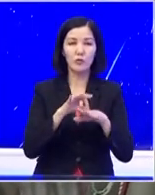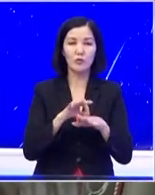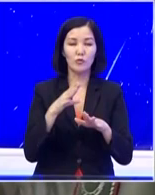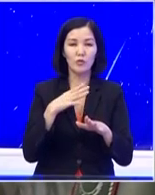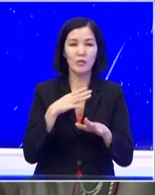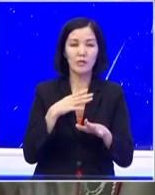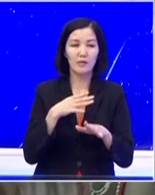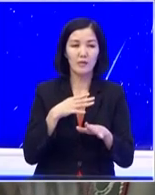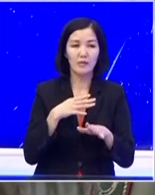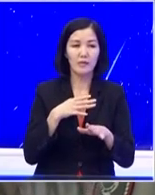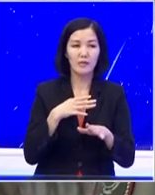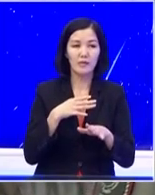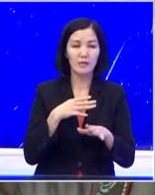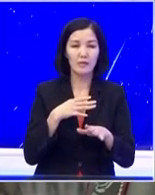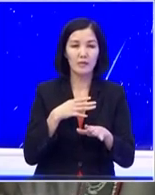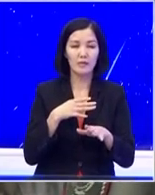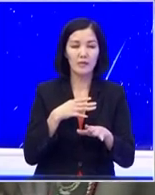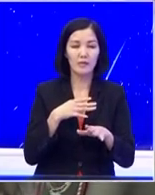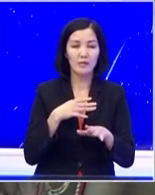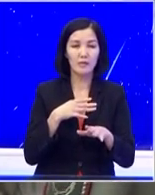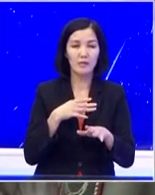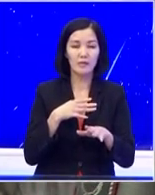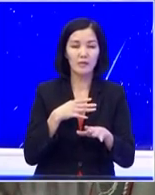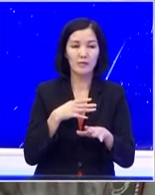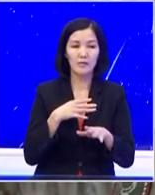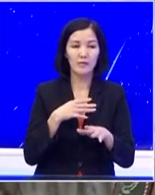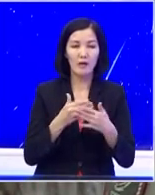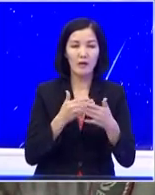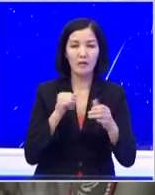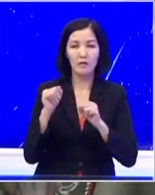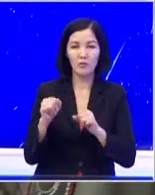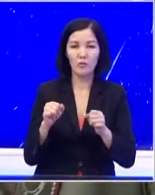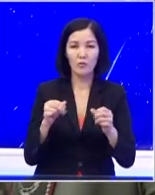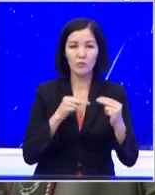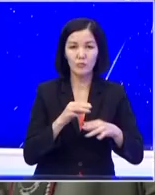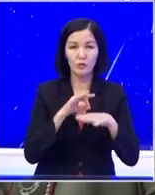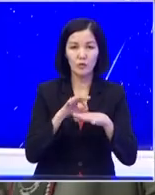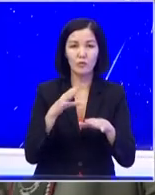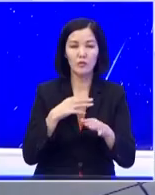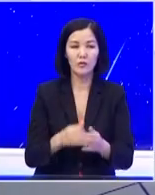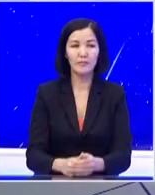біздің нұсқама жаднама таратуды бойынша сондай жұмыстар өткізілуде.